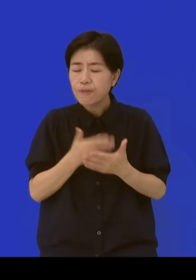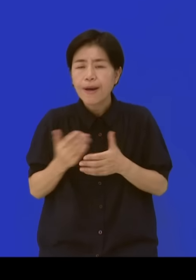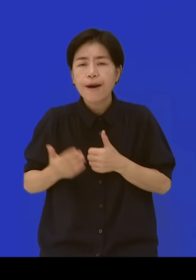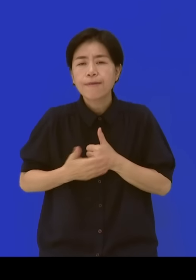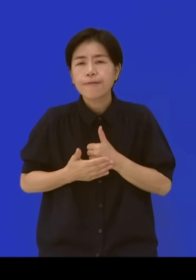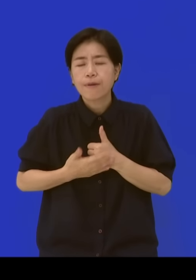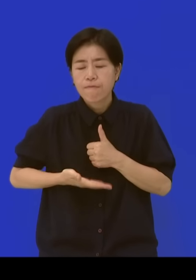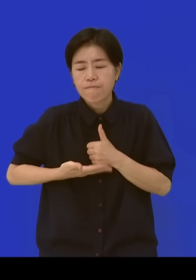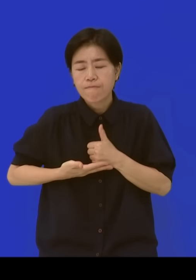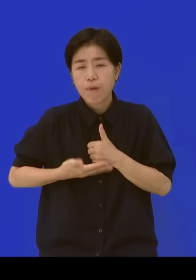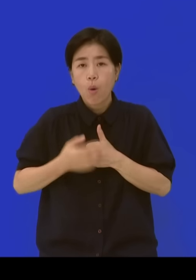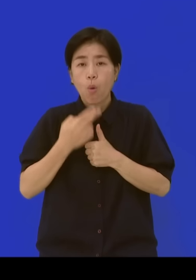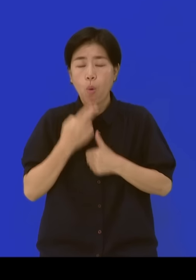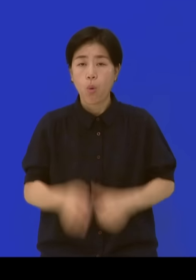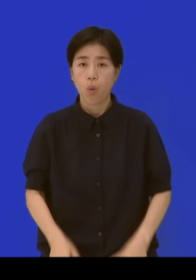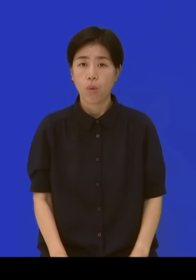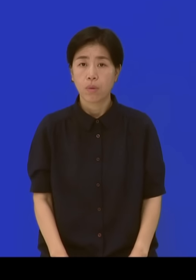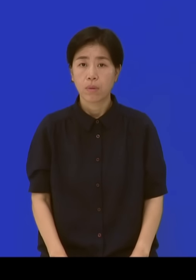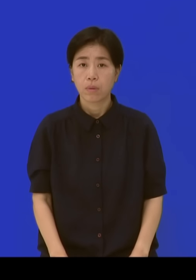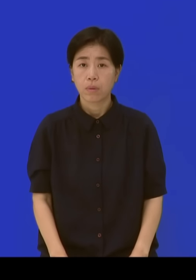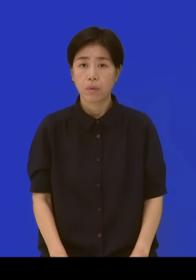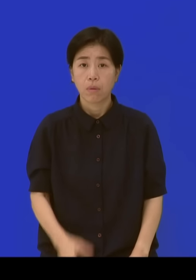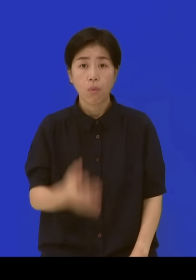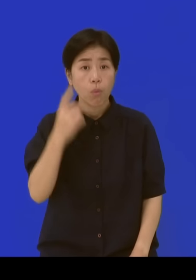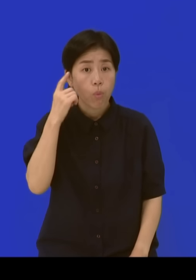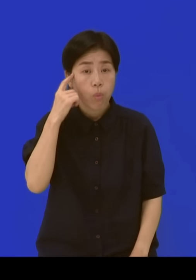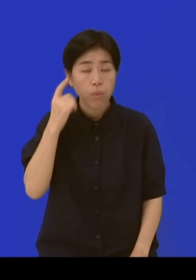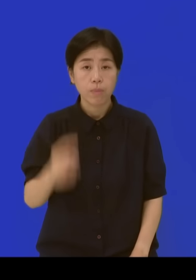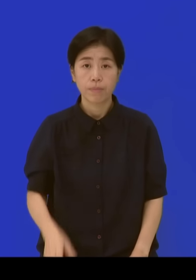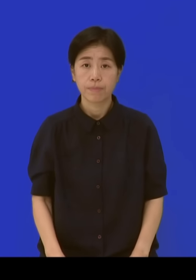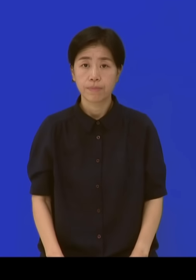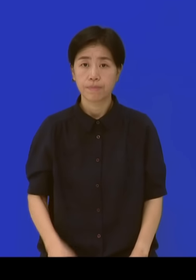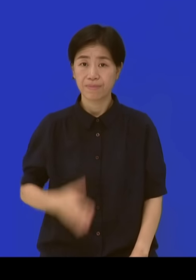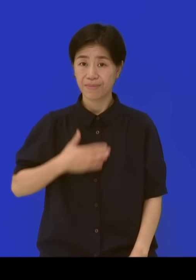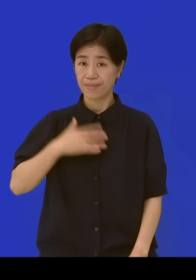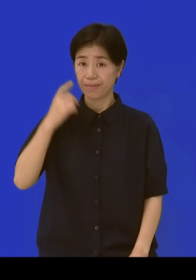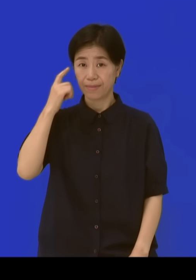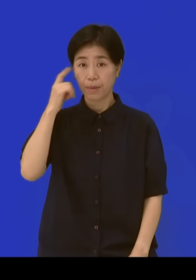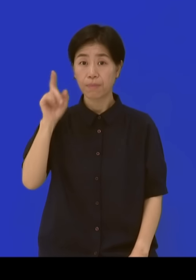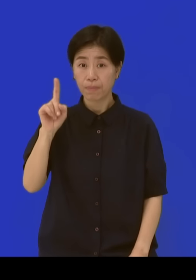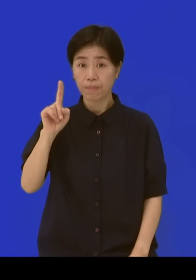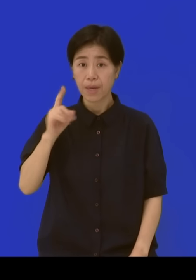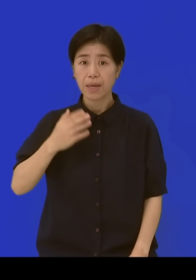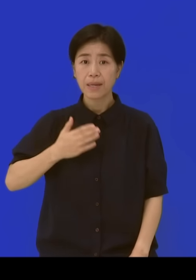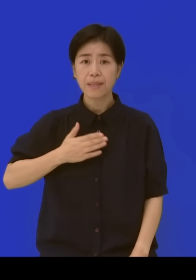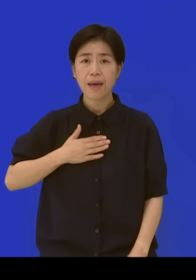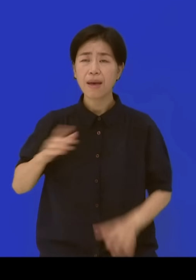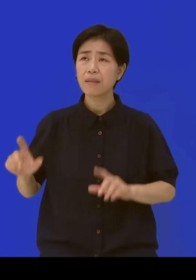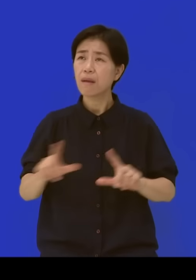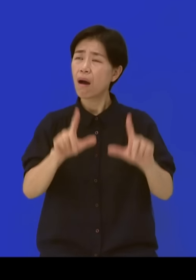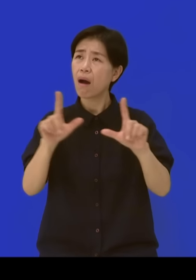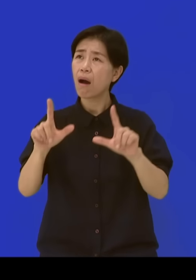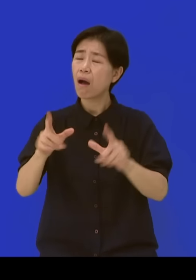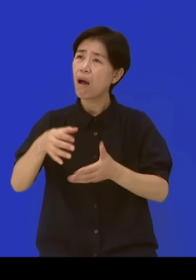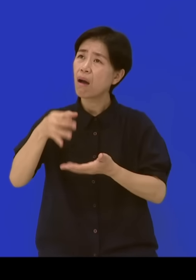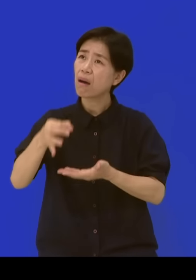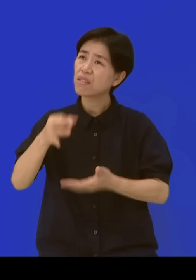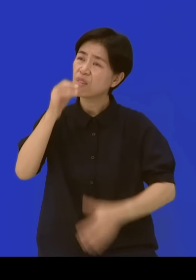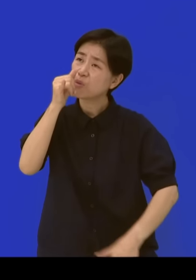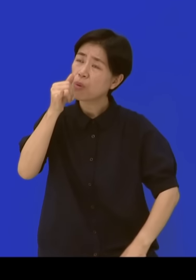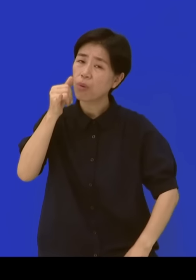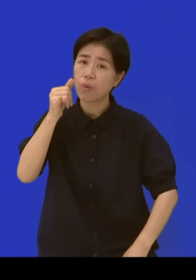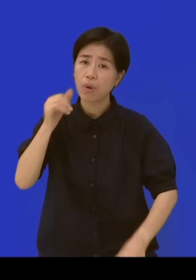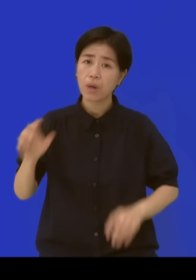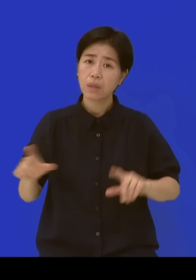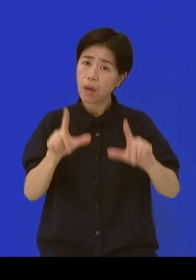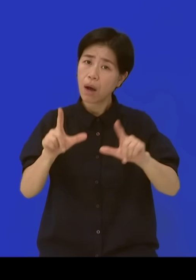막 반항하는 거예요? 제가 보기에는 약간 제가 제 삶에 가치가 있다고 예. 제가 굉장히